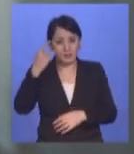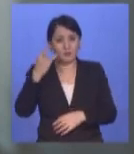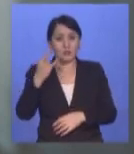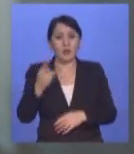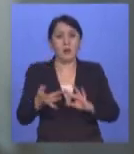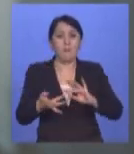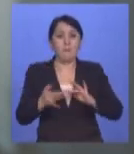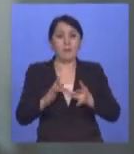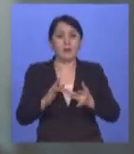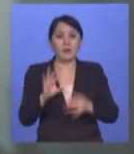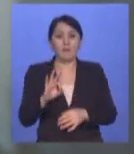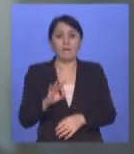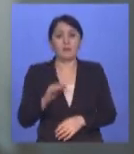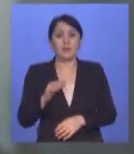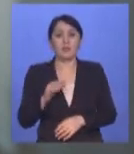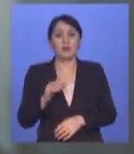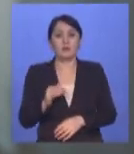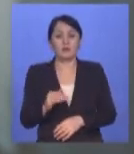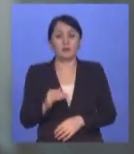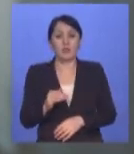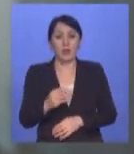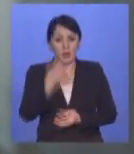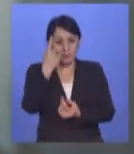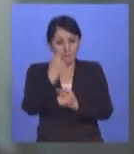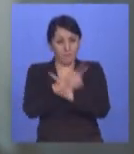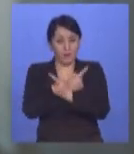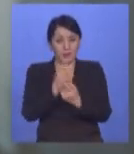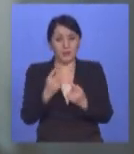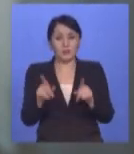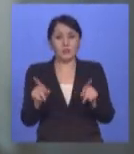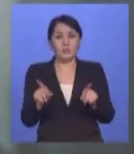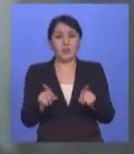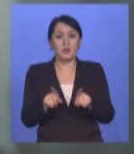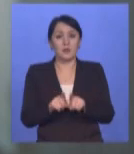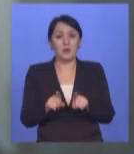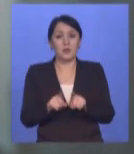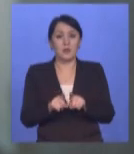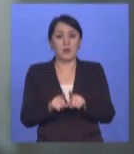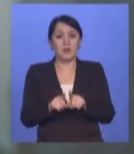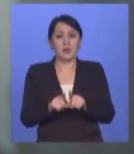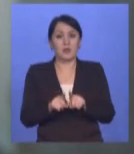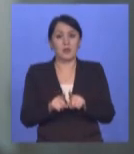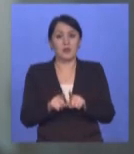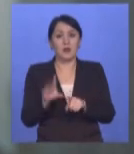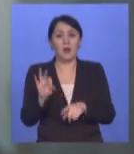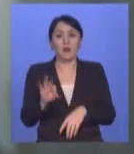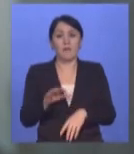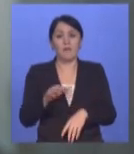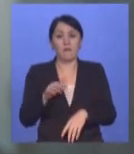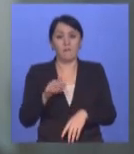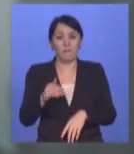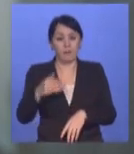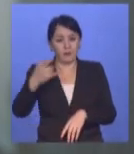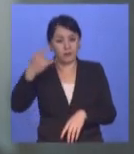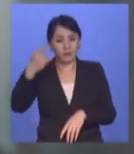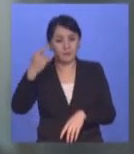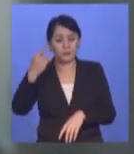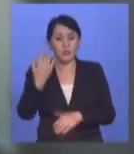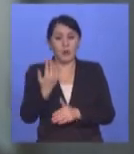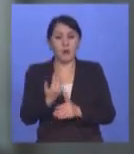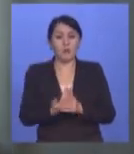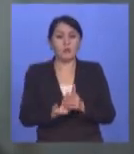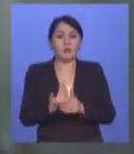ресми парақшада берілген ақпаратты салыстыру арқылы сол ресми сайты мен Инстаграм парақшасында